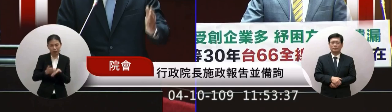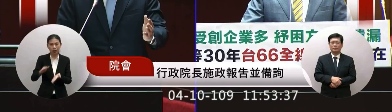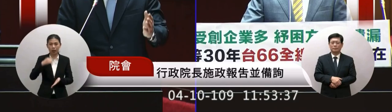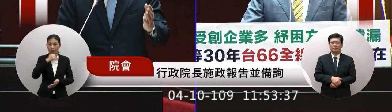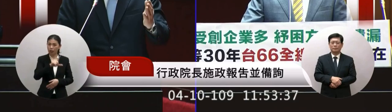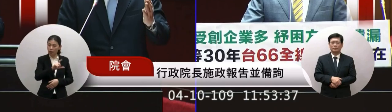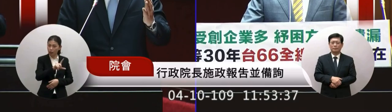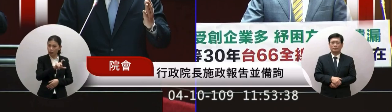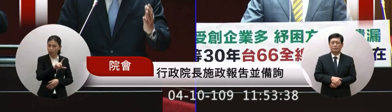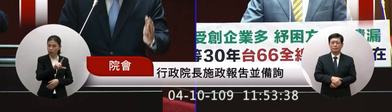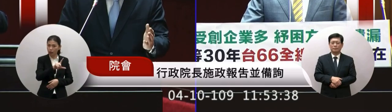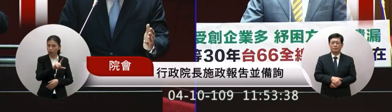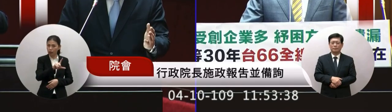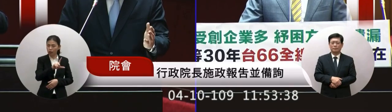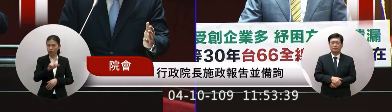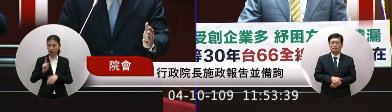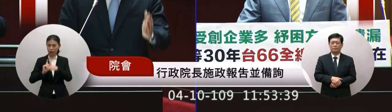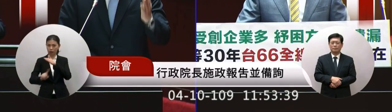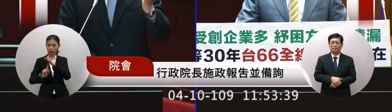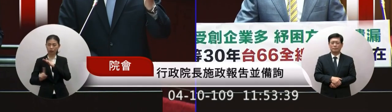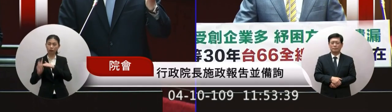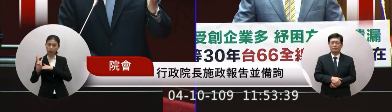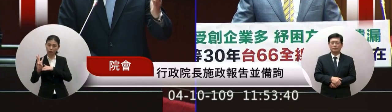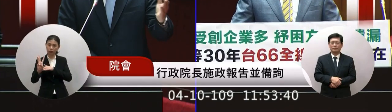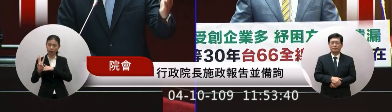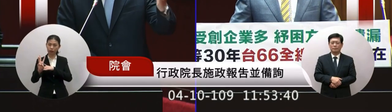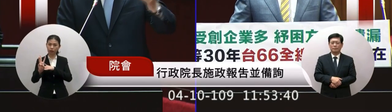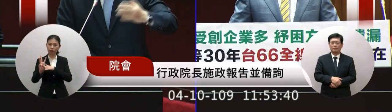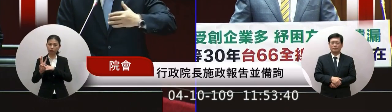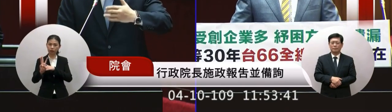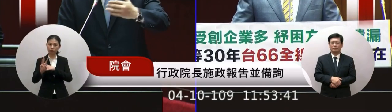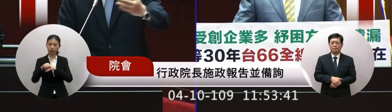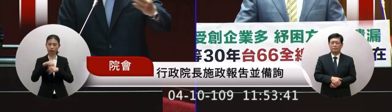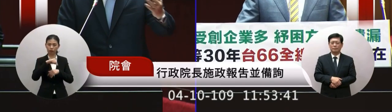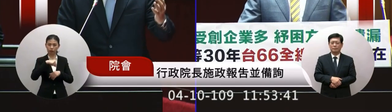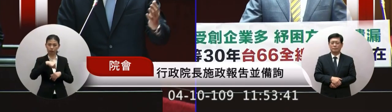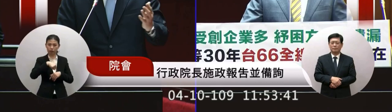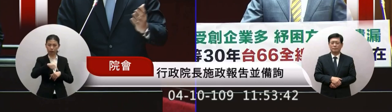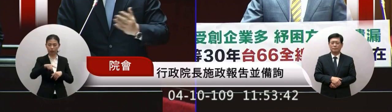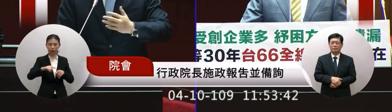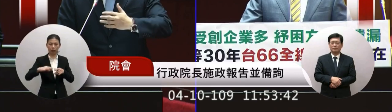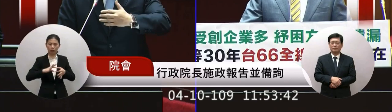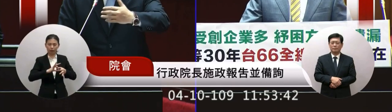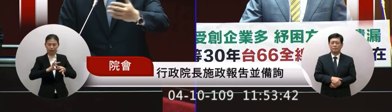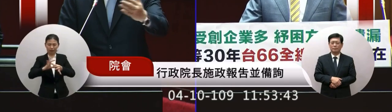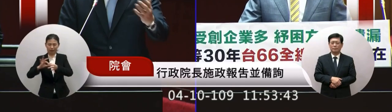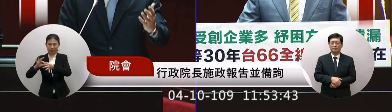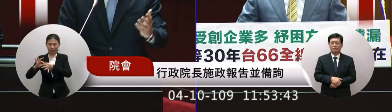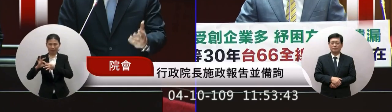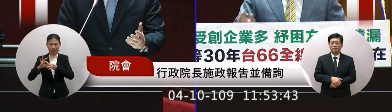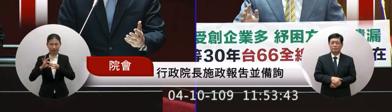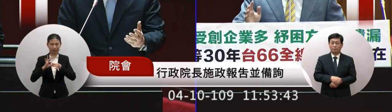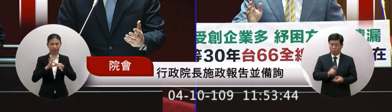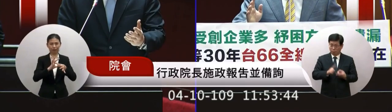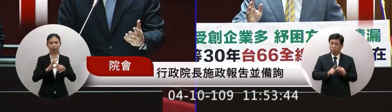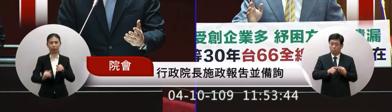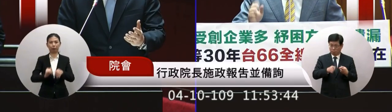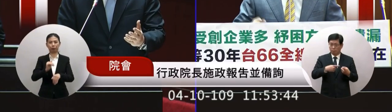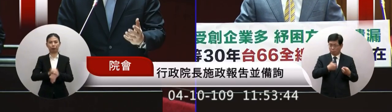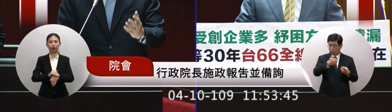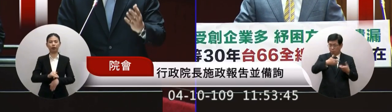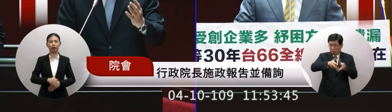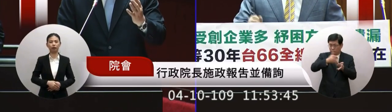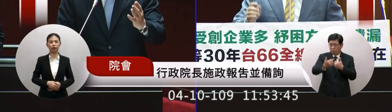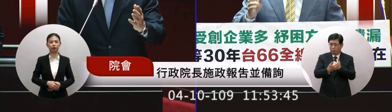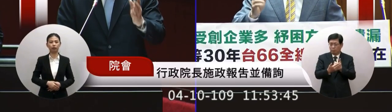跟国道三号整个就是变成一个系统交流道的一个串联。 对，这个部分很谢谢部